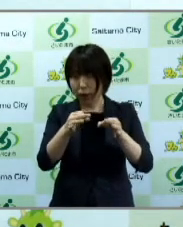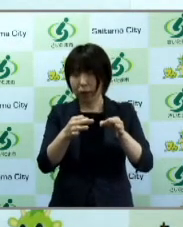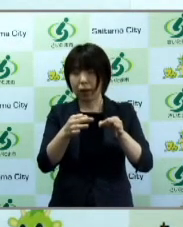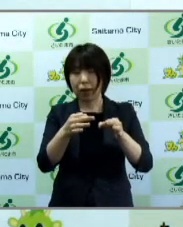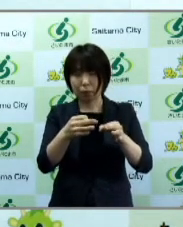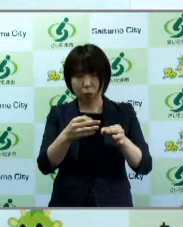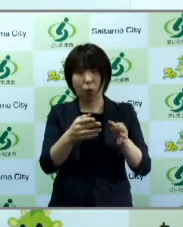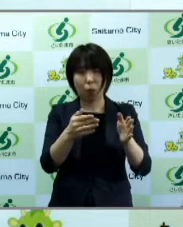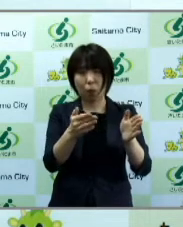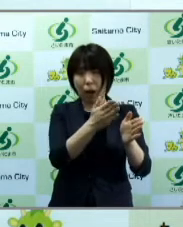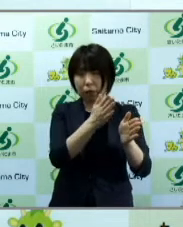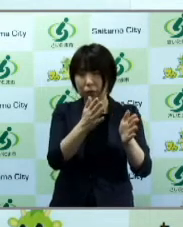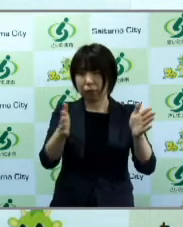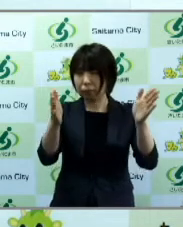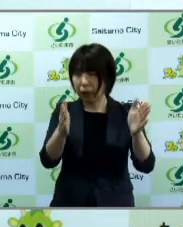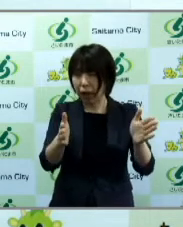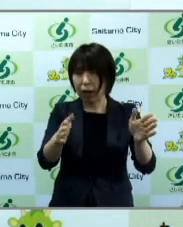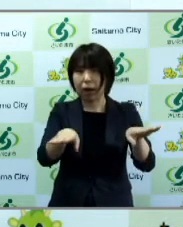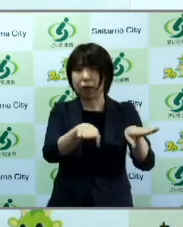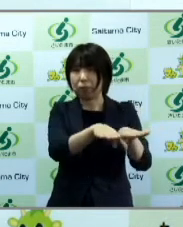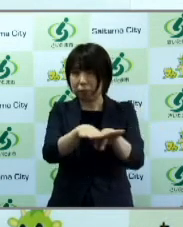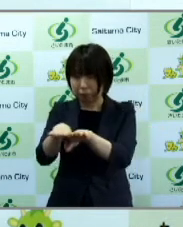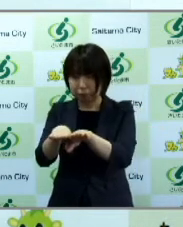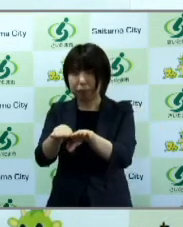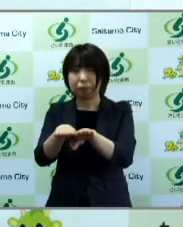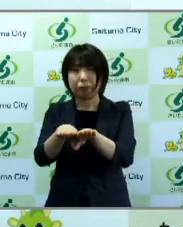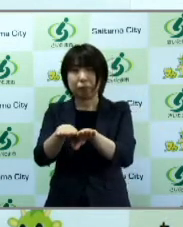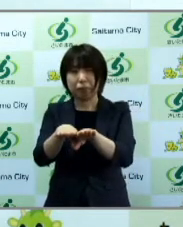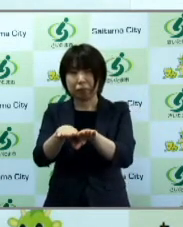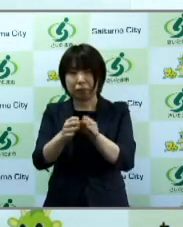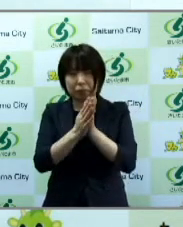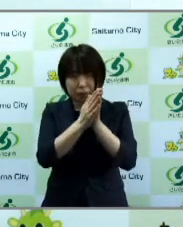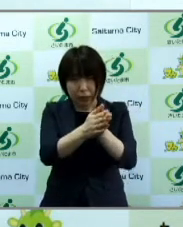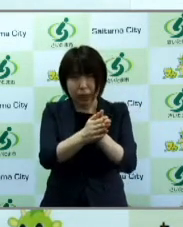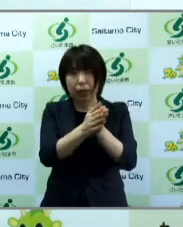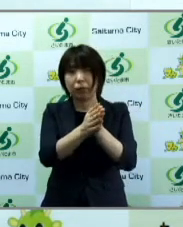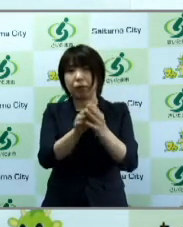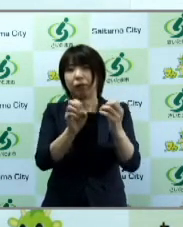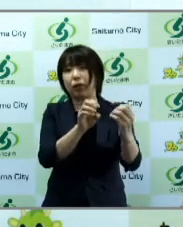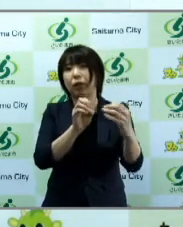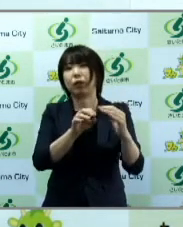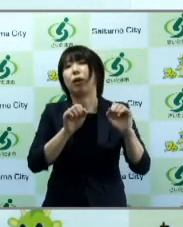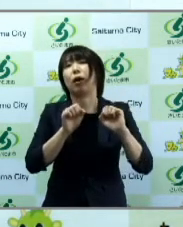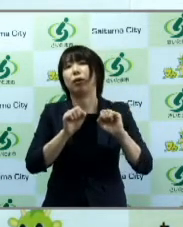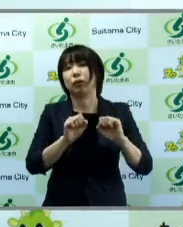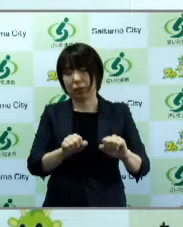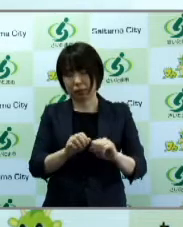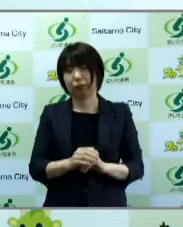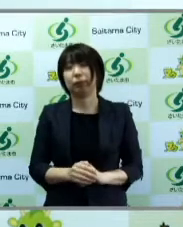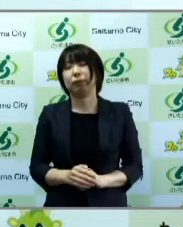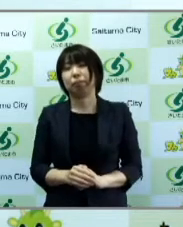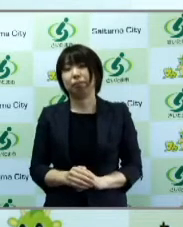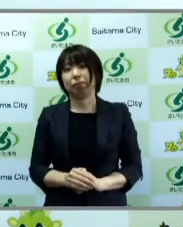ようにこうお話をしていくということは当然あると思っております。